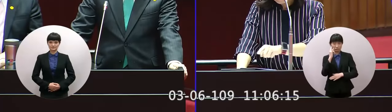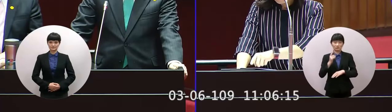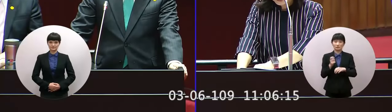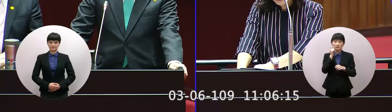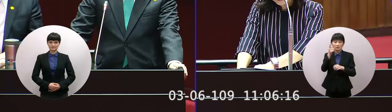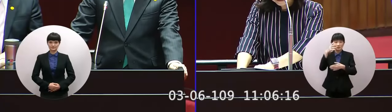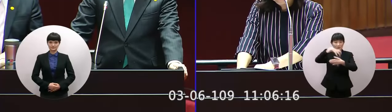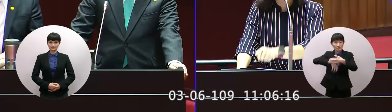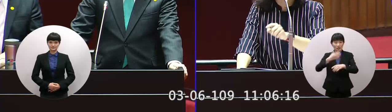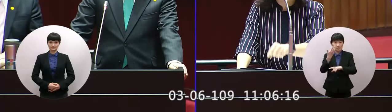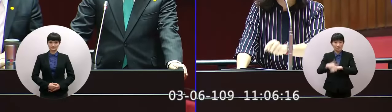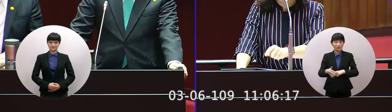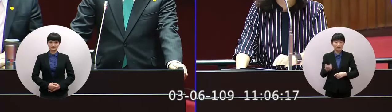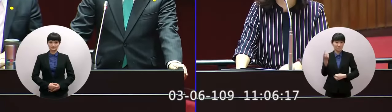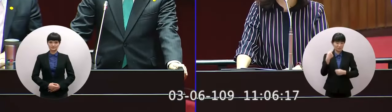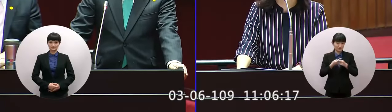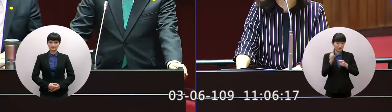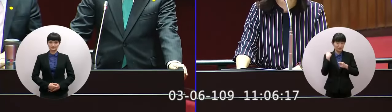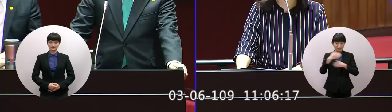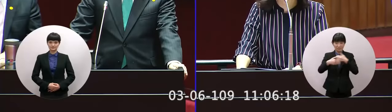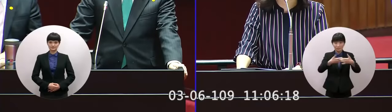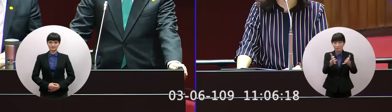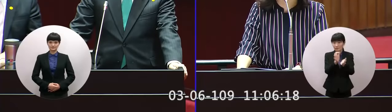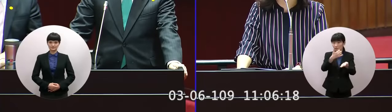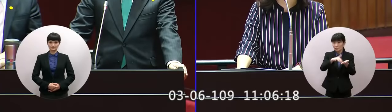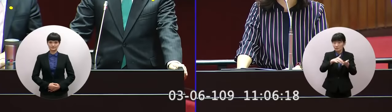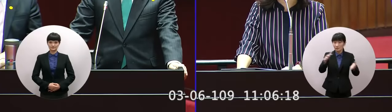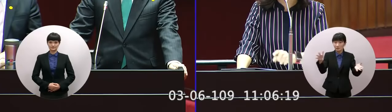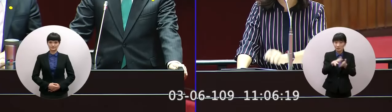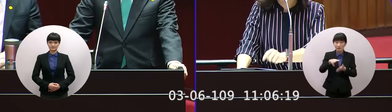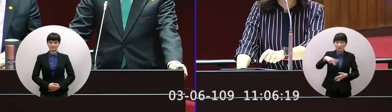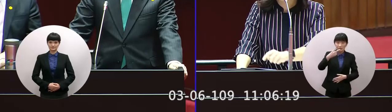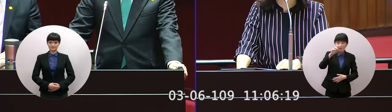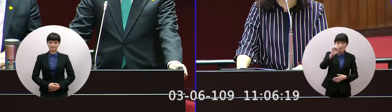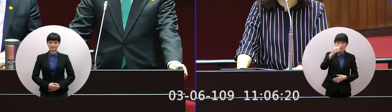通部去年是293个人，哎，